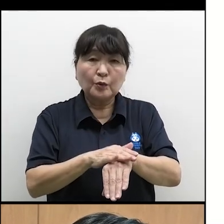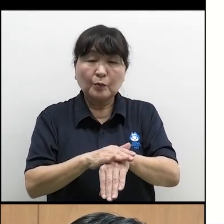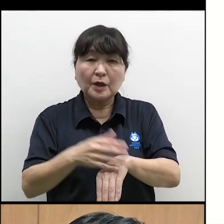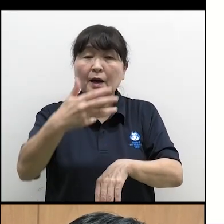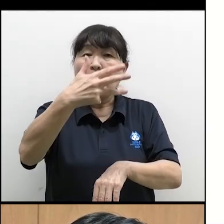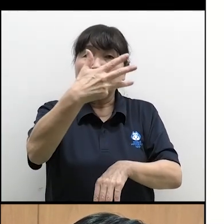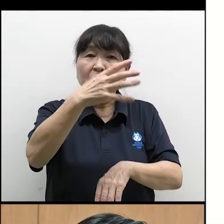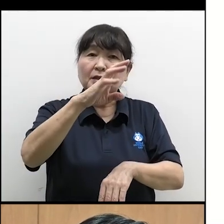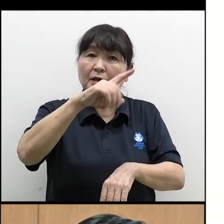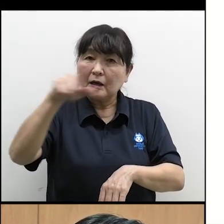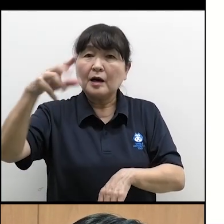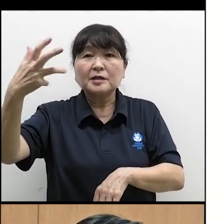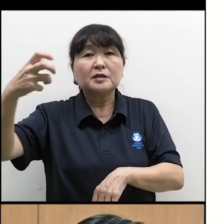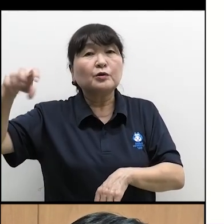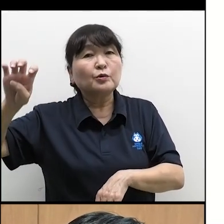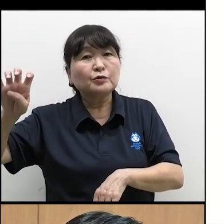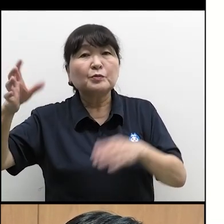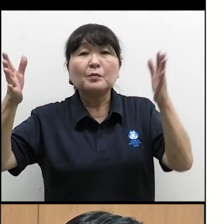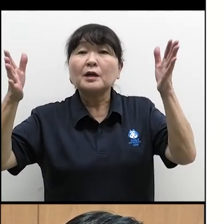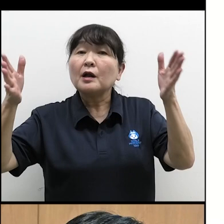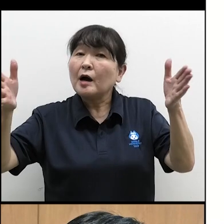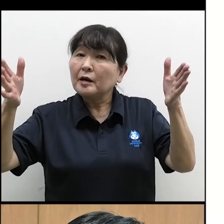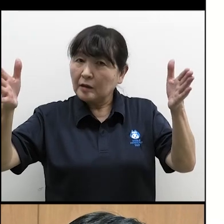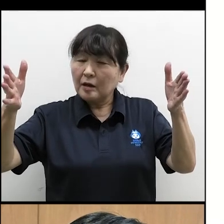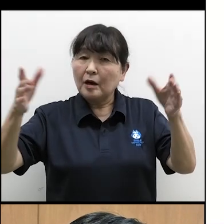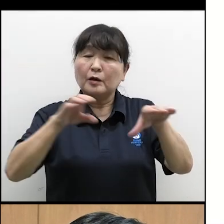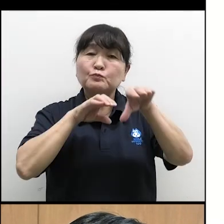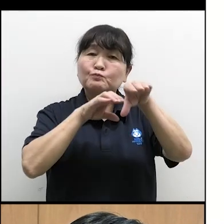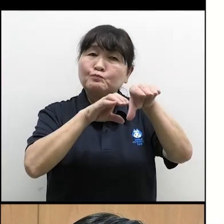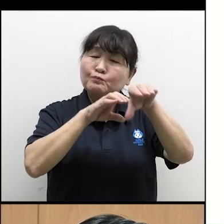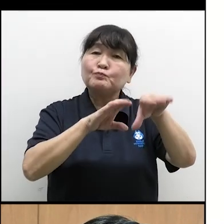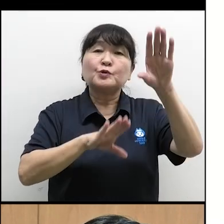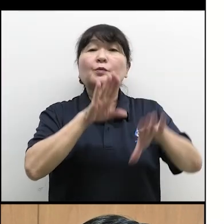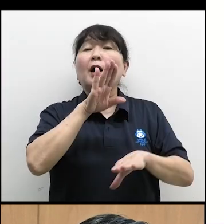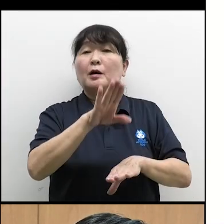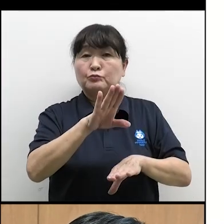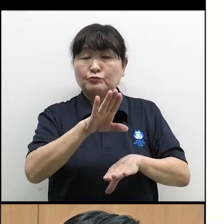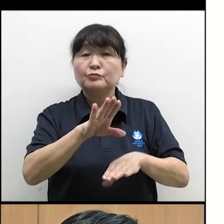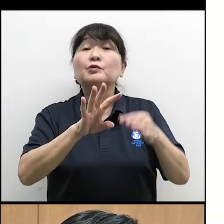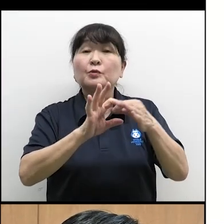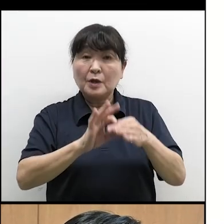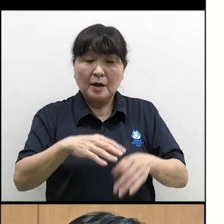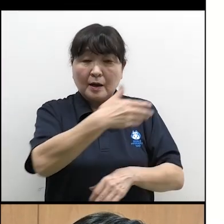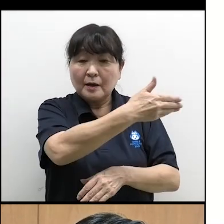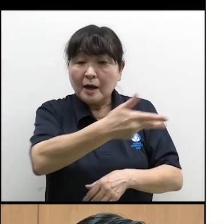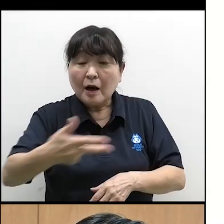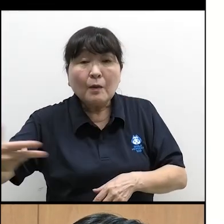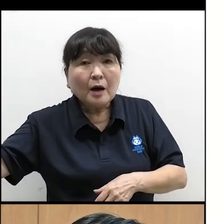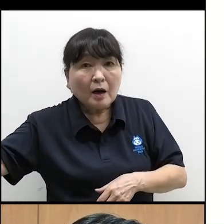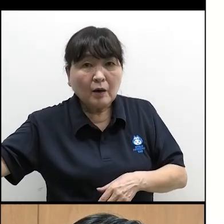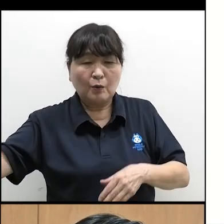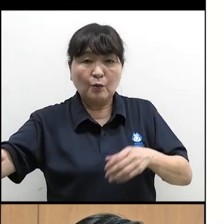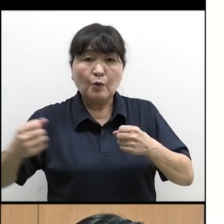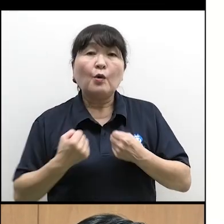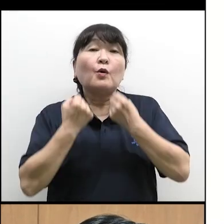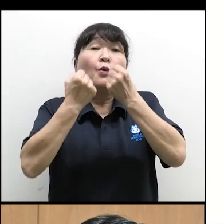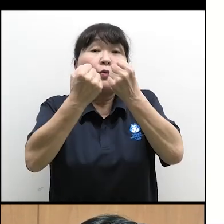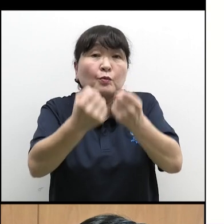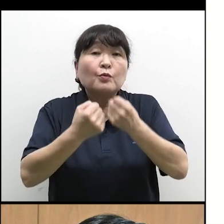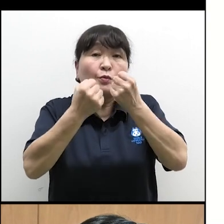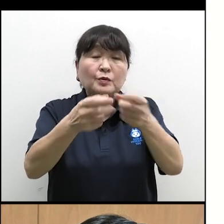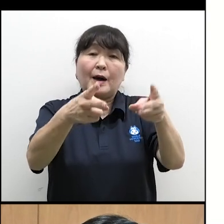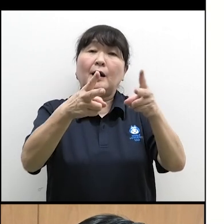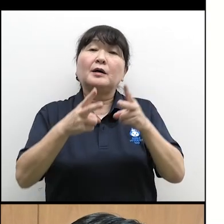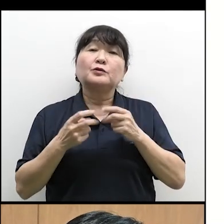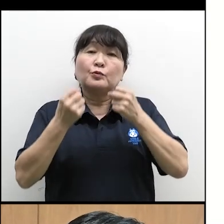く発生していますので、ぜひ、この大淀川を東向きに渡る市民の皆さんはこの時間帯